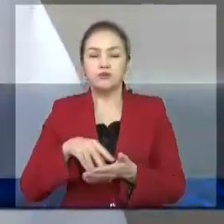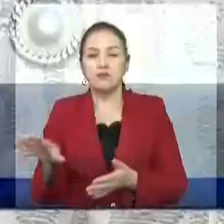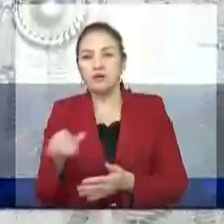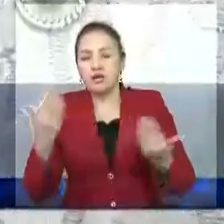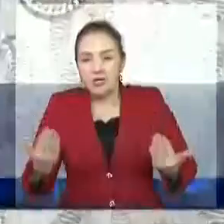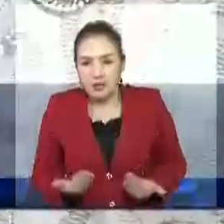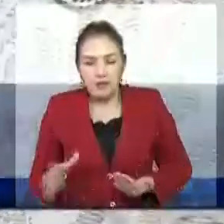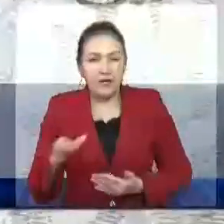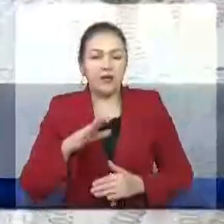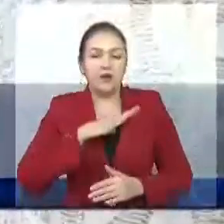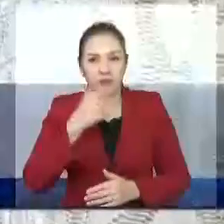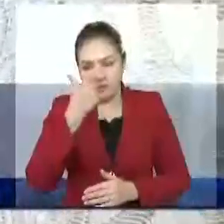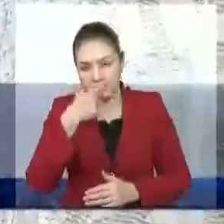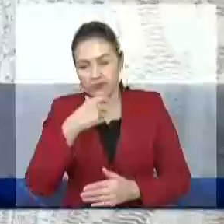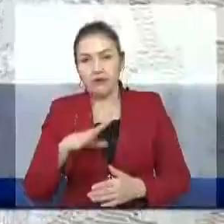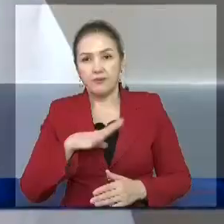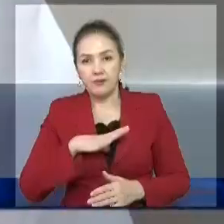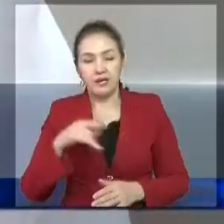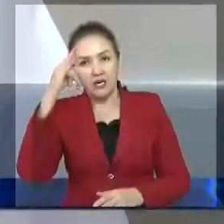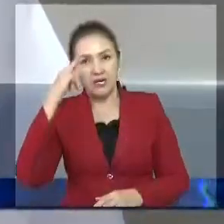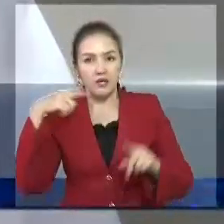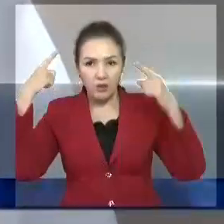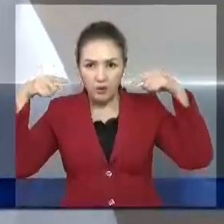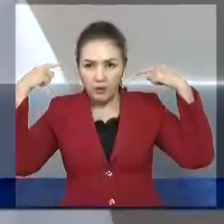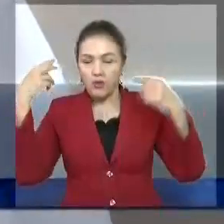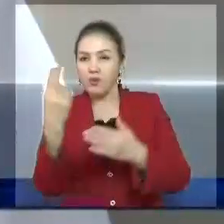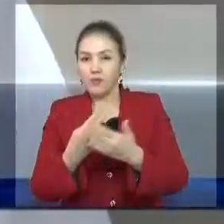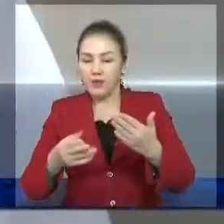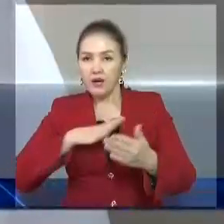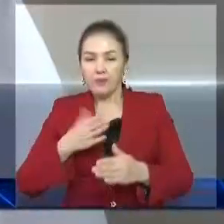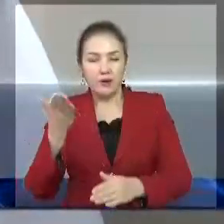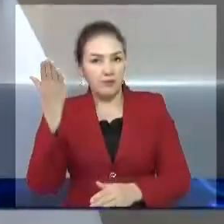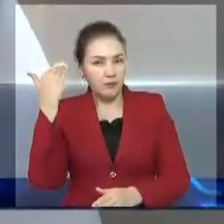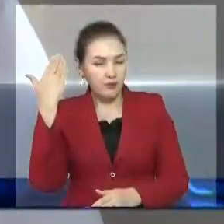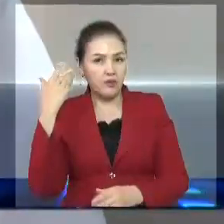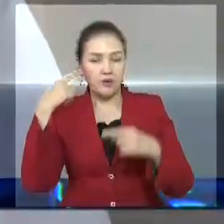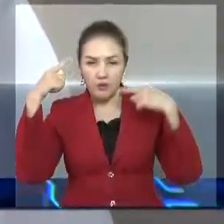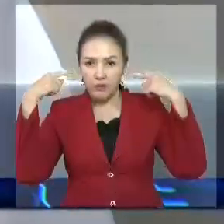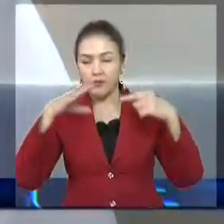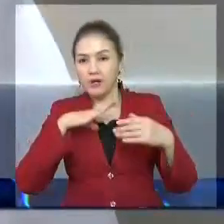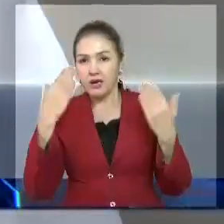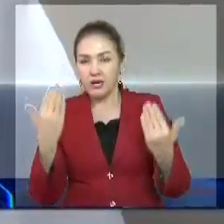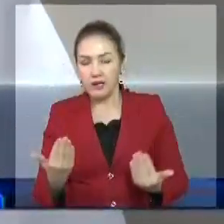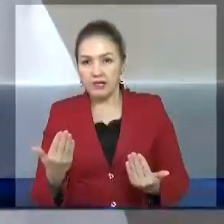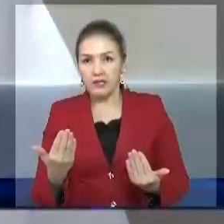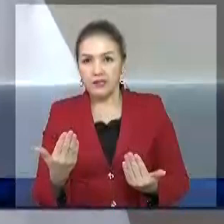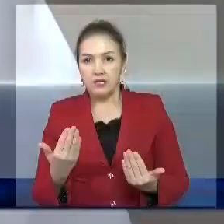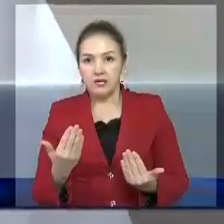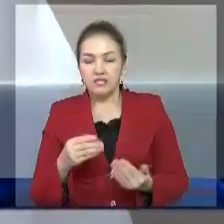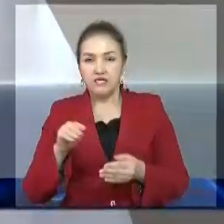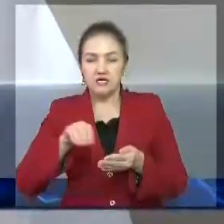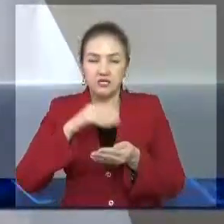болды. Қазақтың онда қазақтың қошқар мүйіз оюы, бұрында қошқар мүйіз болған, бірақ та олар деген ши